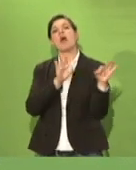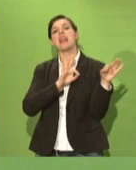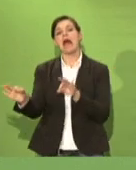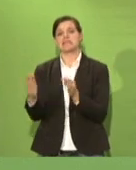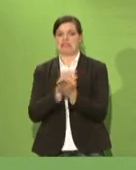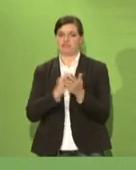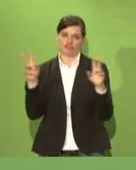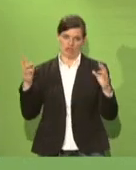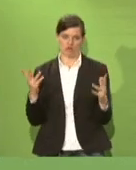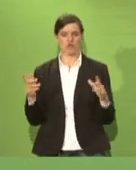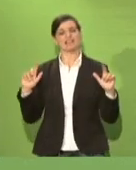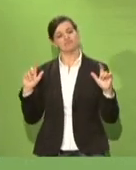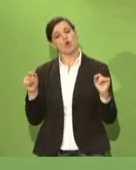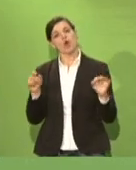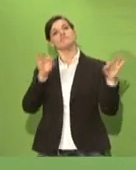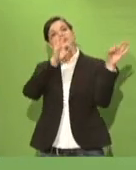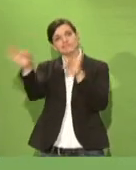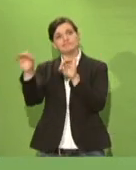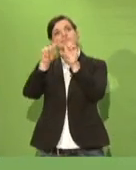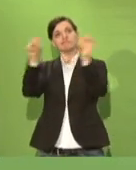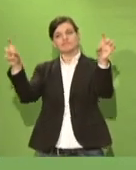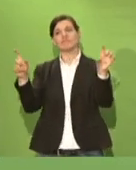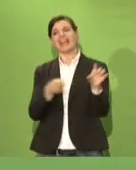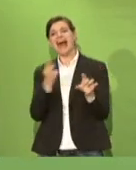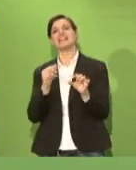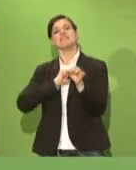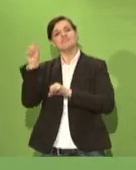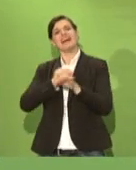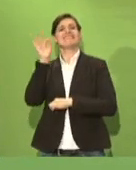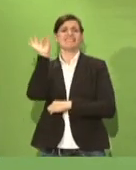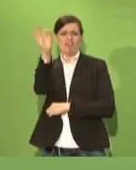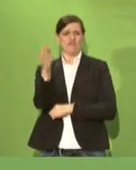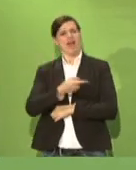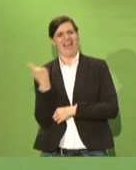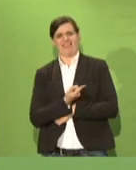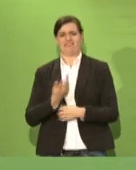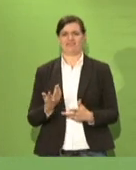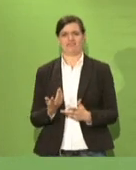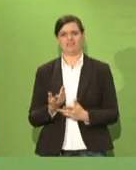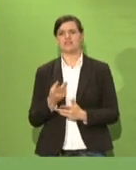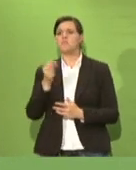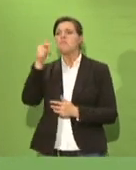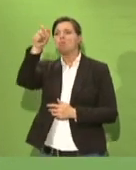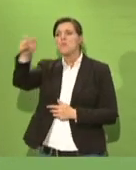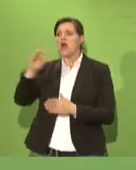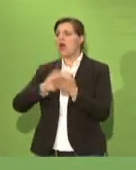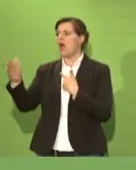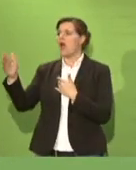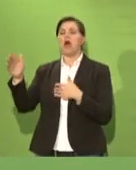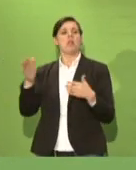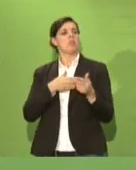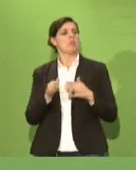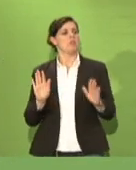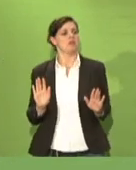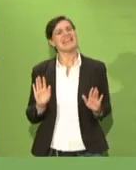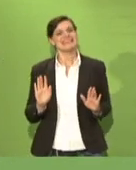der sich die Gesellschaft versammelt. Alle Kräfte müssen da mitmachen. Das kann nicht gelingen, wenn sich welche außen vorhalten. Das kann nur